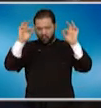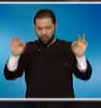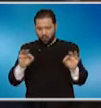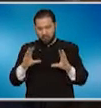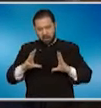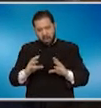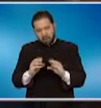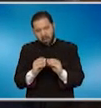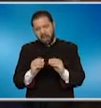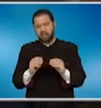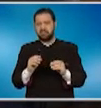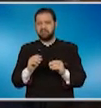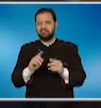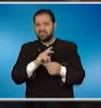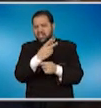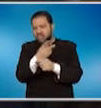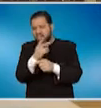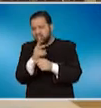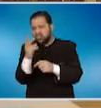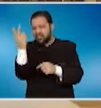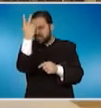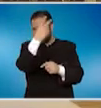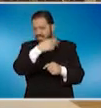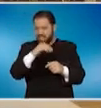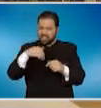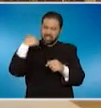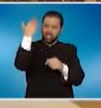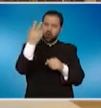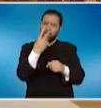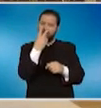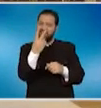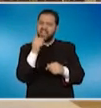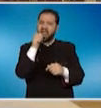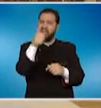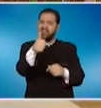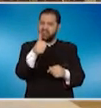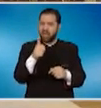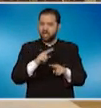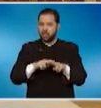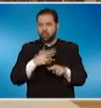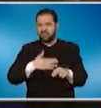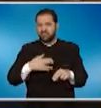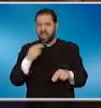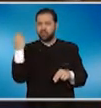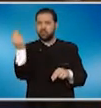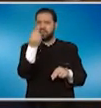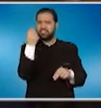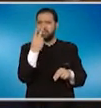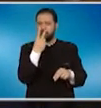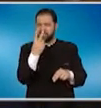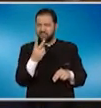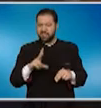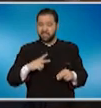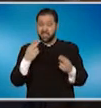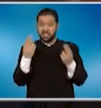oarecum disproporționat, dincolo de realismul a ceea ce a intenționat Dumnezeu să reveleze. E esențial